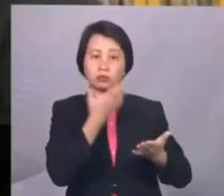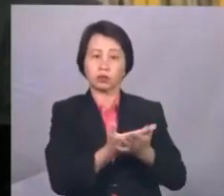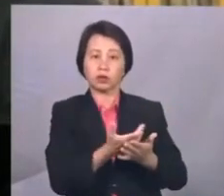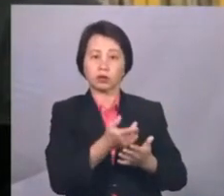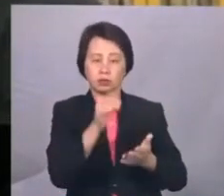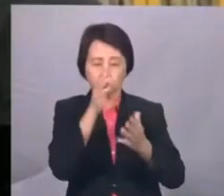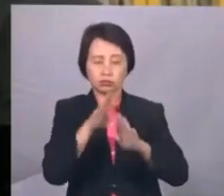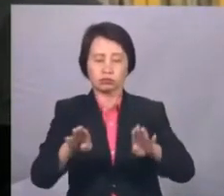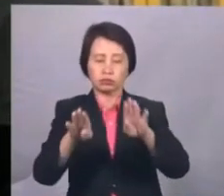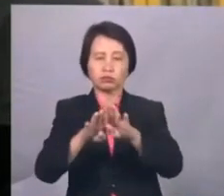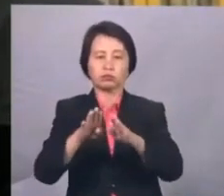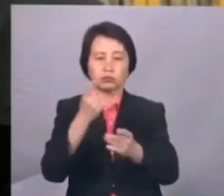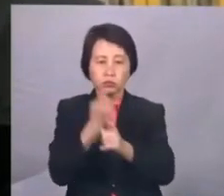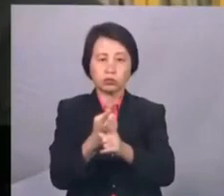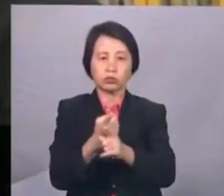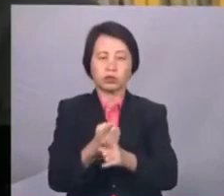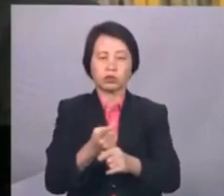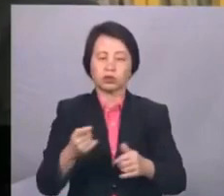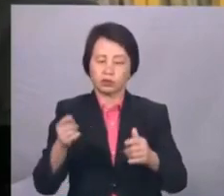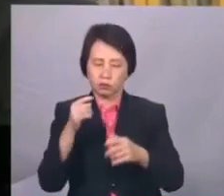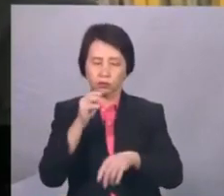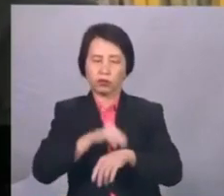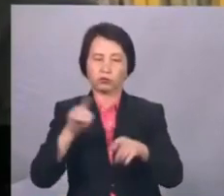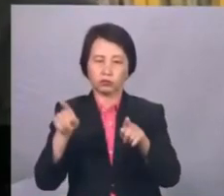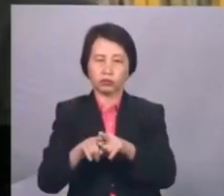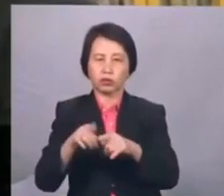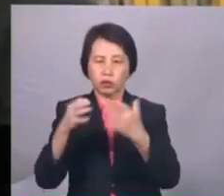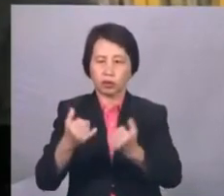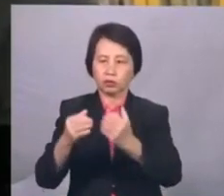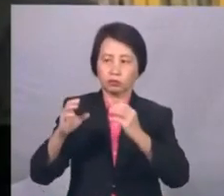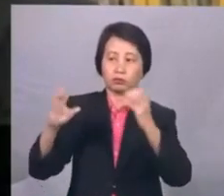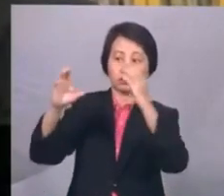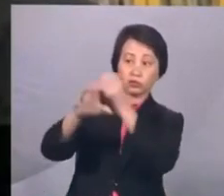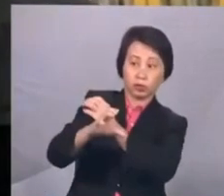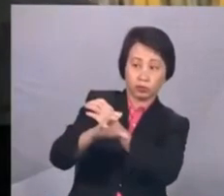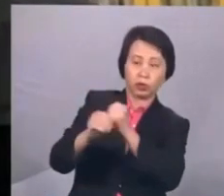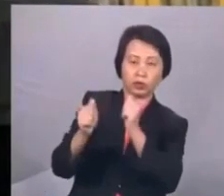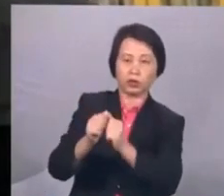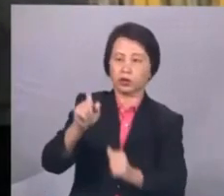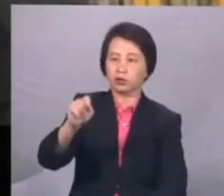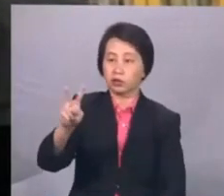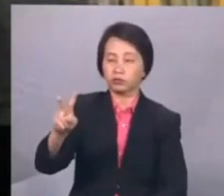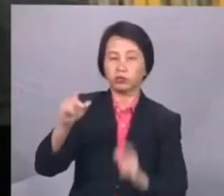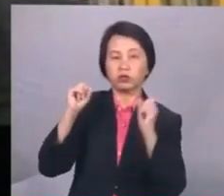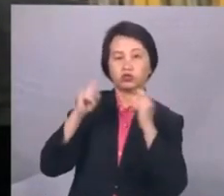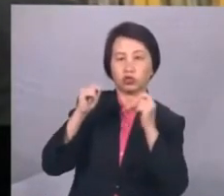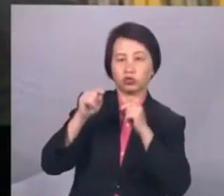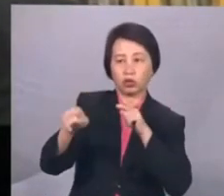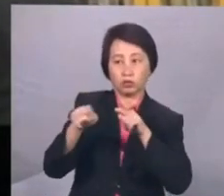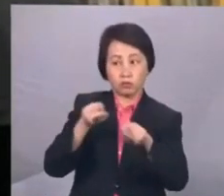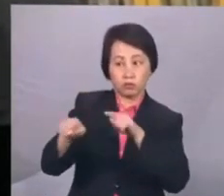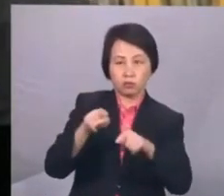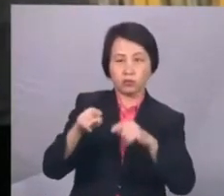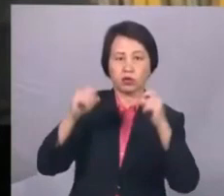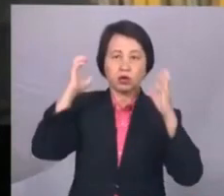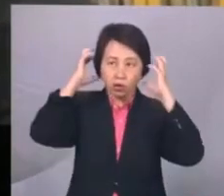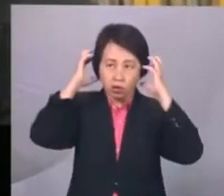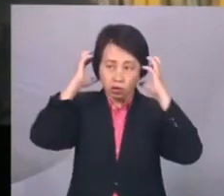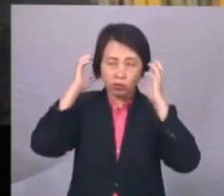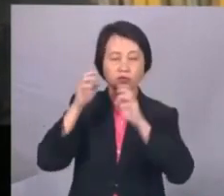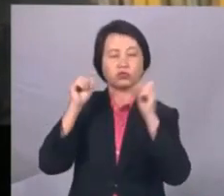namun pada waktu yang sama sefaham Nah cabaran kita ialah dengan tinggi swasta dengan reduce waste